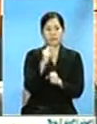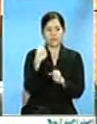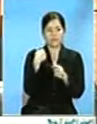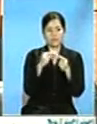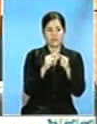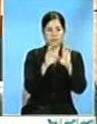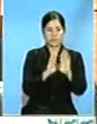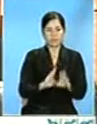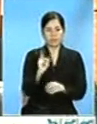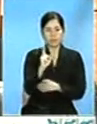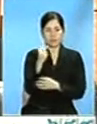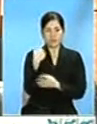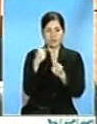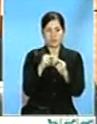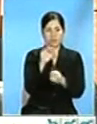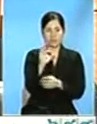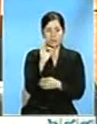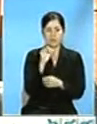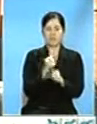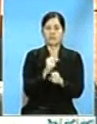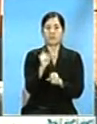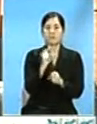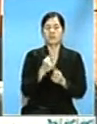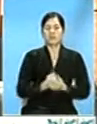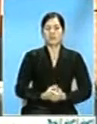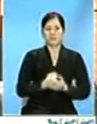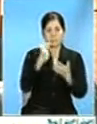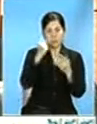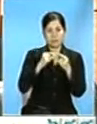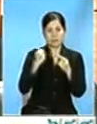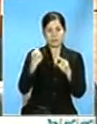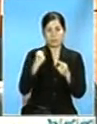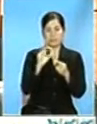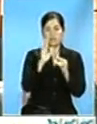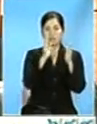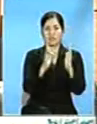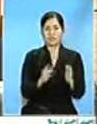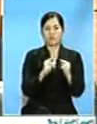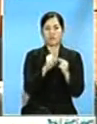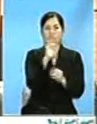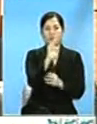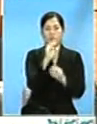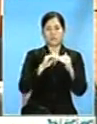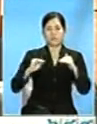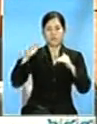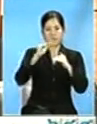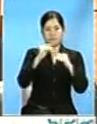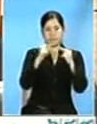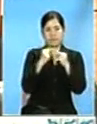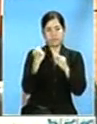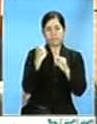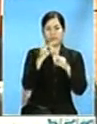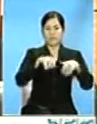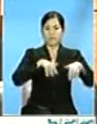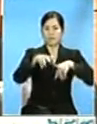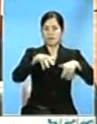ธีการสรรหาแบบใหม่ไม่ใช่อำนาจของ7ท่านจะมาสูงกว่าอำนาจของประชาชน